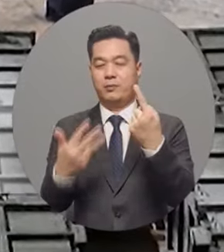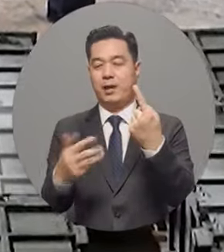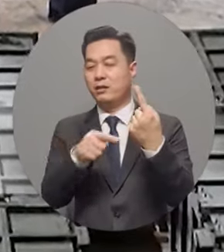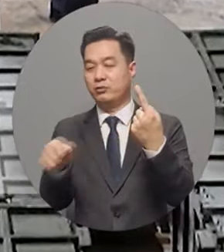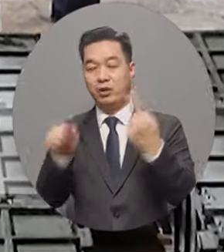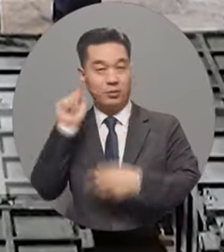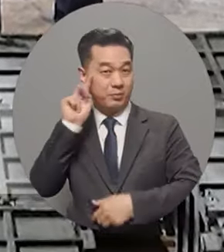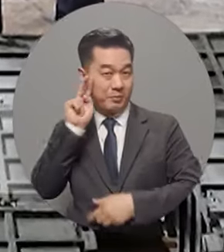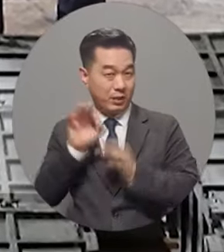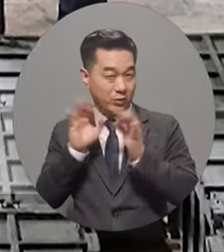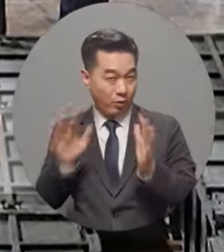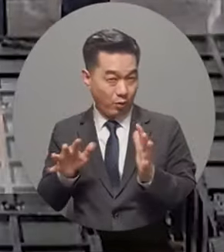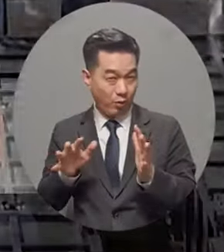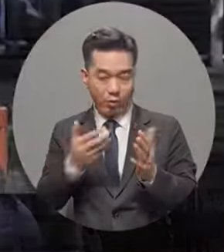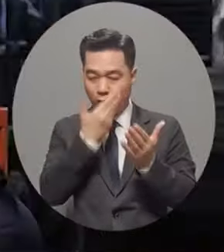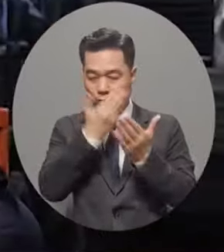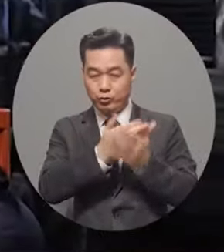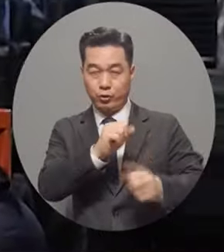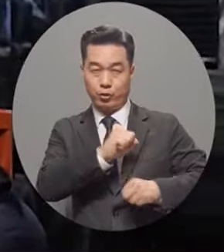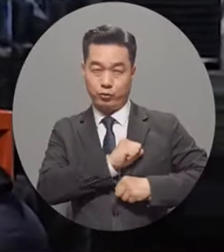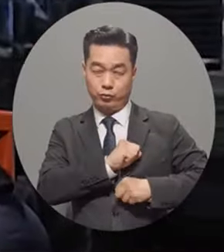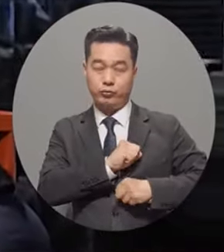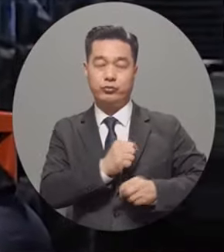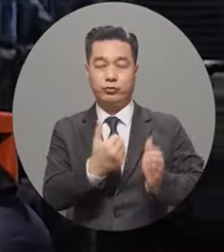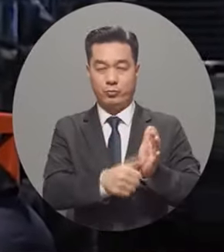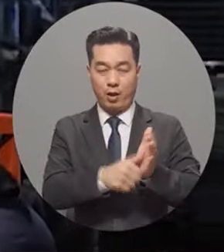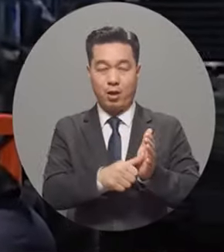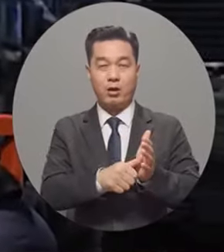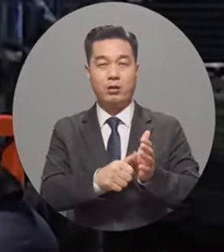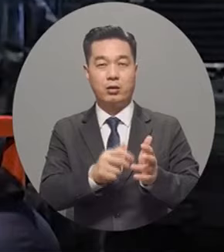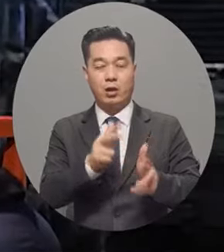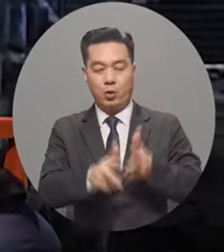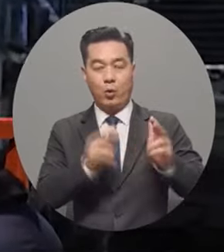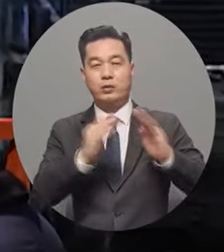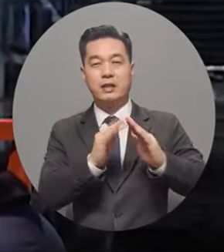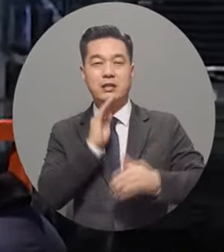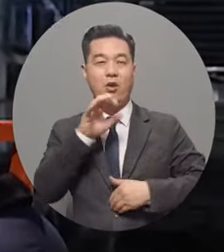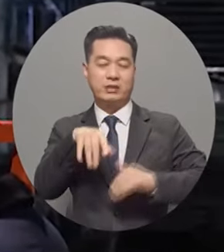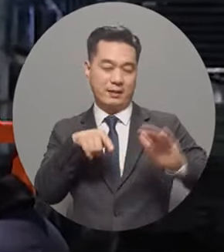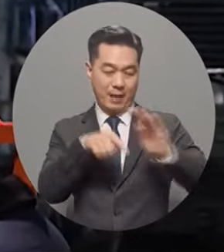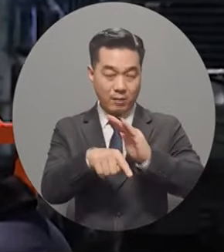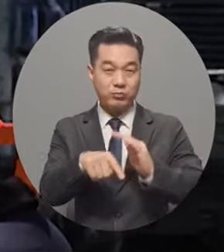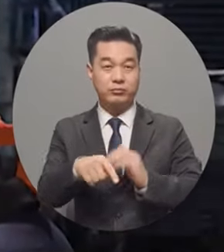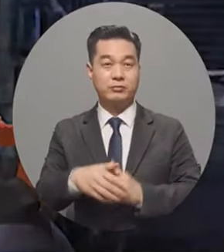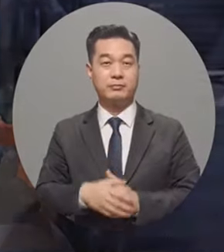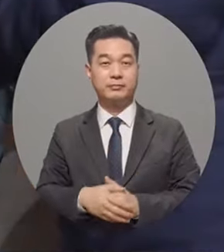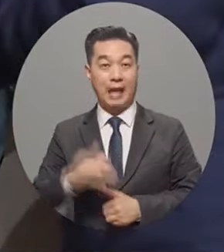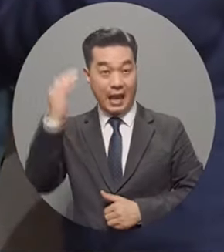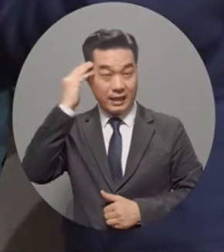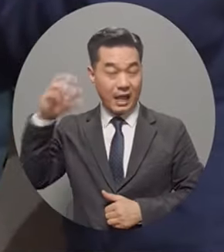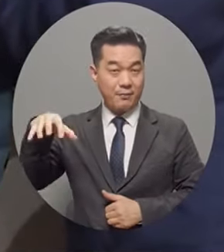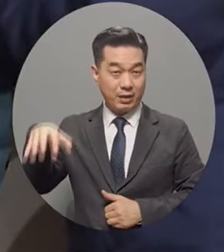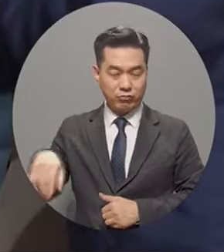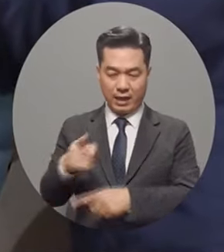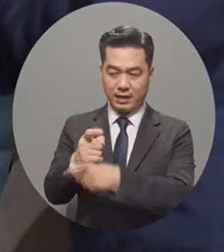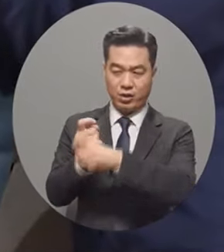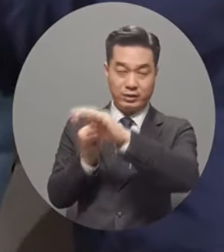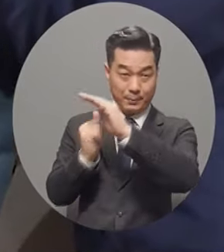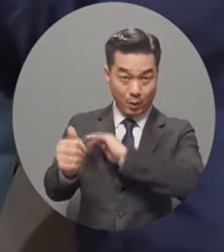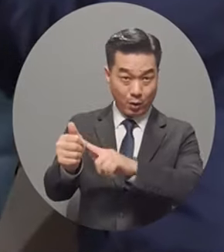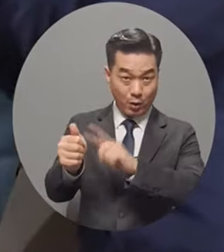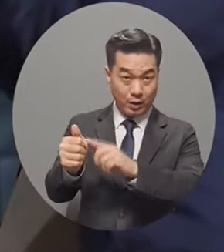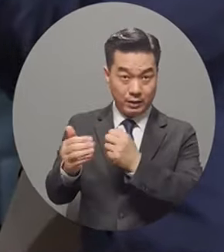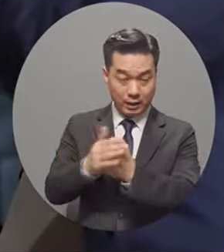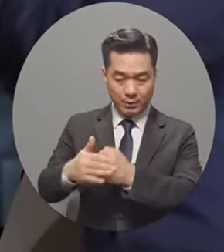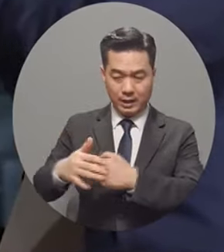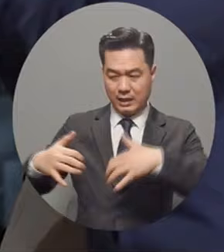이틀간 중요 군수공장 현지 지도에 나섰습니다. 이 자리에서 그는 대한민국을 주적으로 지칭하며 전쟁을